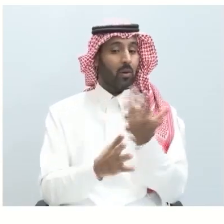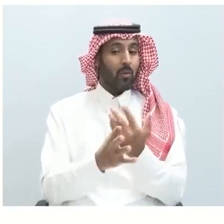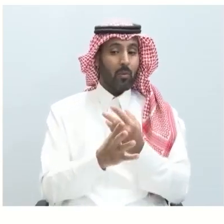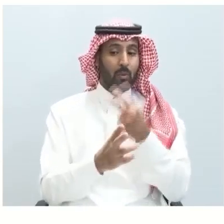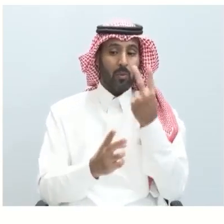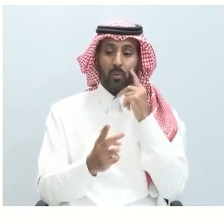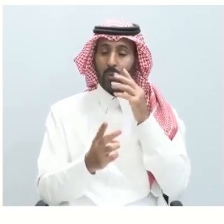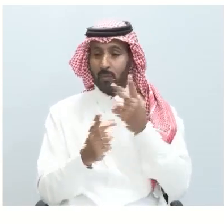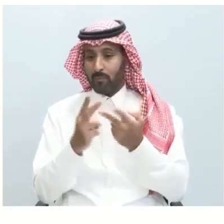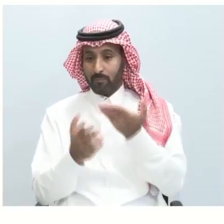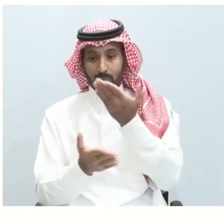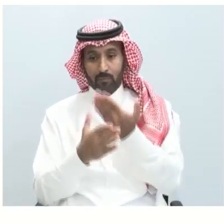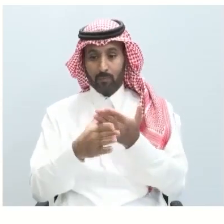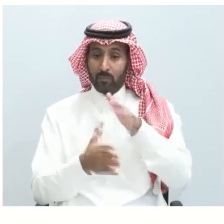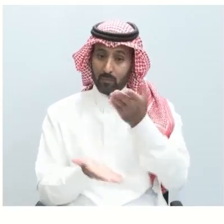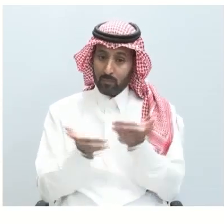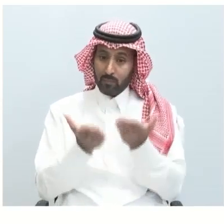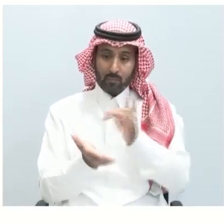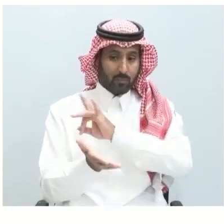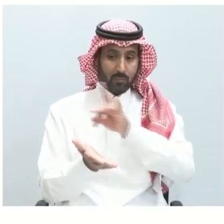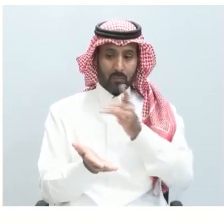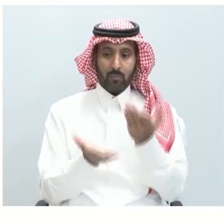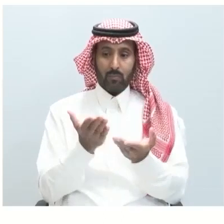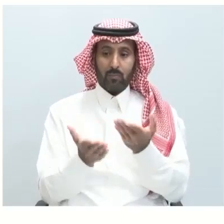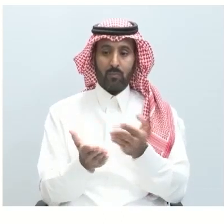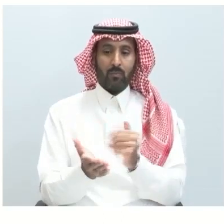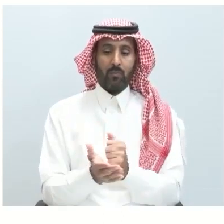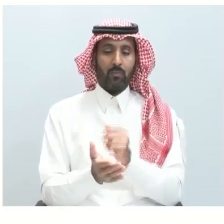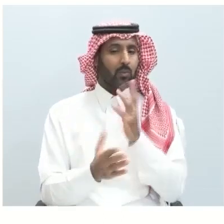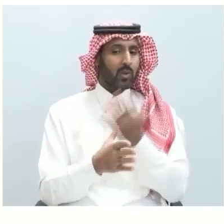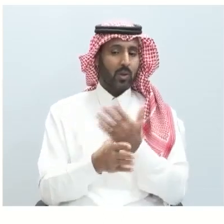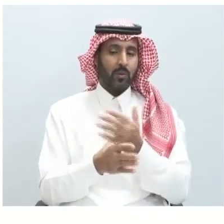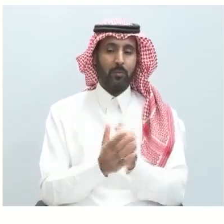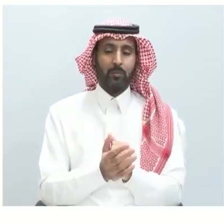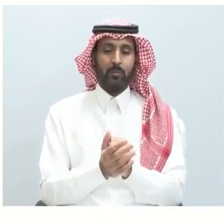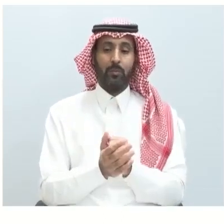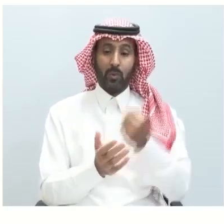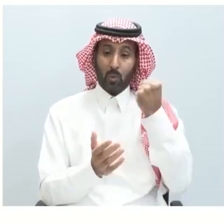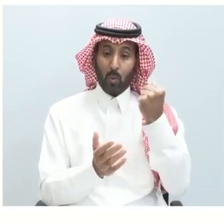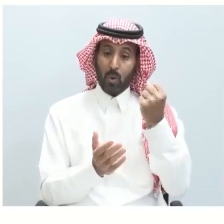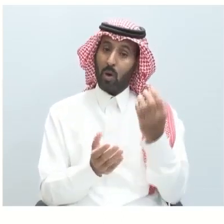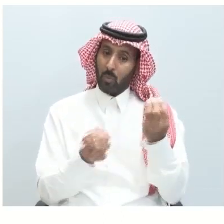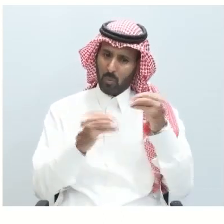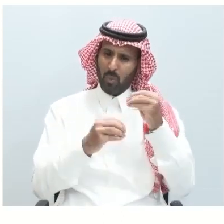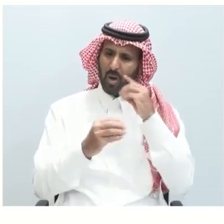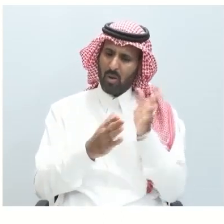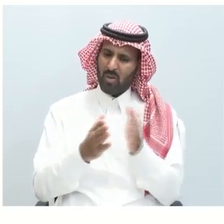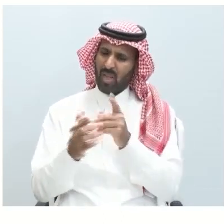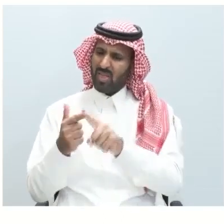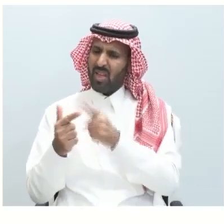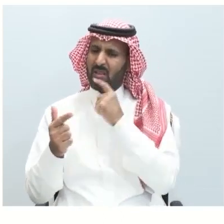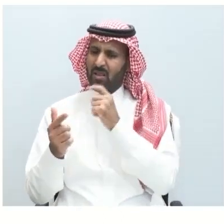اتزان اذا سنقول انه في هذه الحاله لن يكون في حاله اتزان ما السبب القوه اكبر من